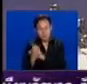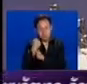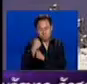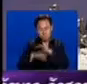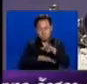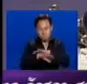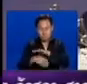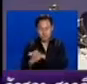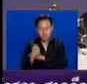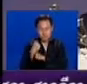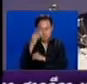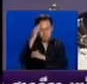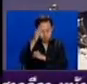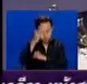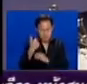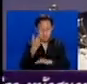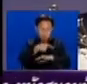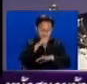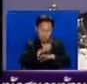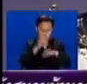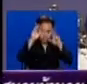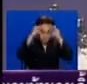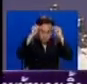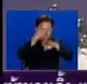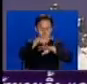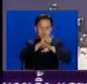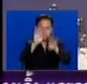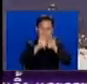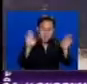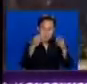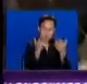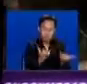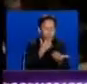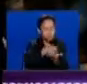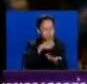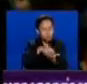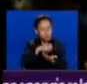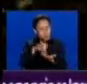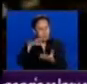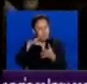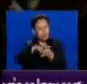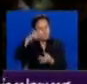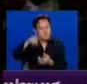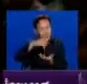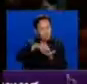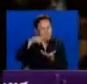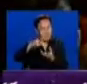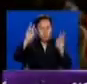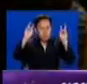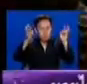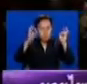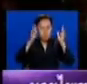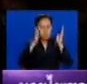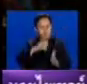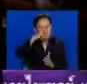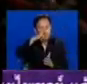นาขับเคลื่อนการปฏิรูปการศึกษาในทศวรรษที่2โดยที่กล่าวปาฐกถาพิเศษในหัวข้อคน